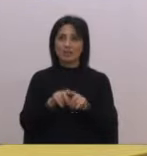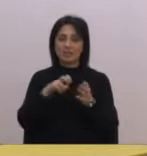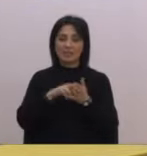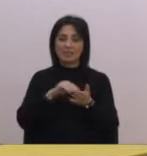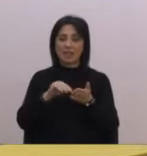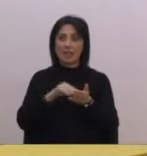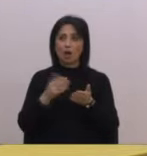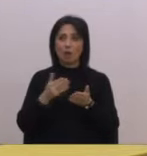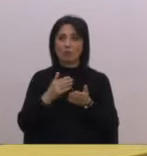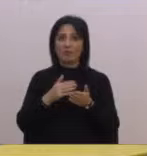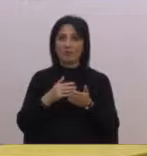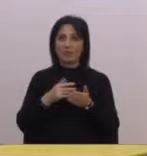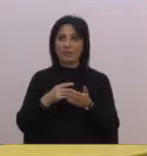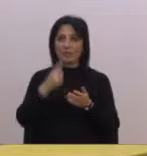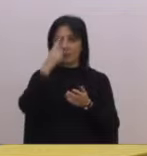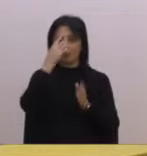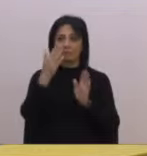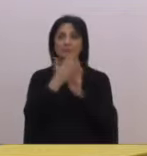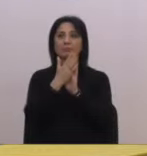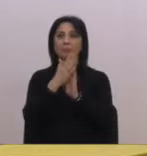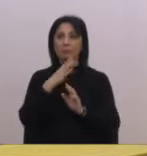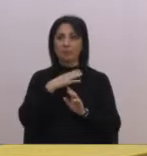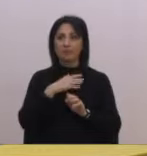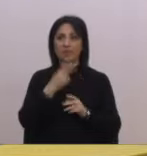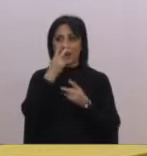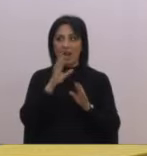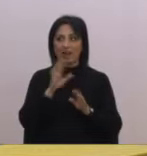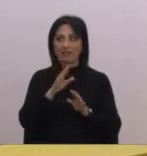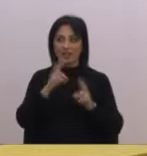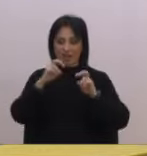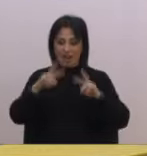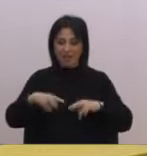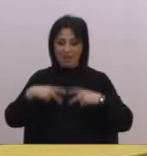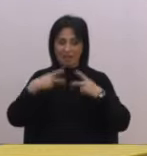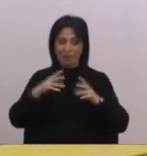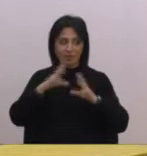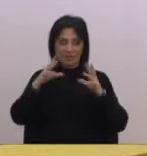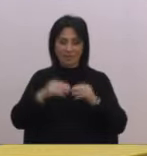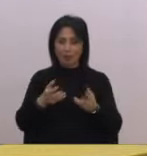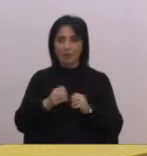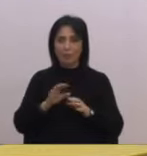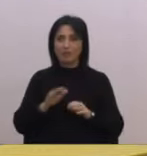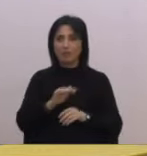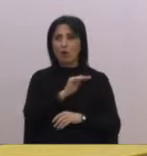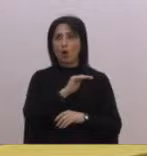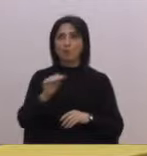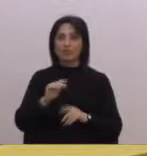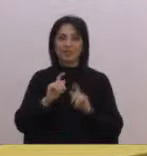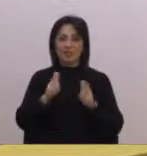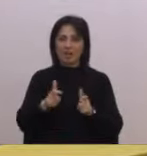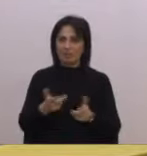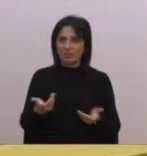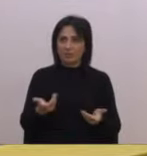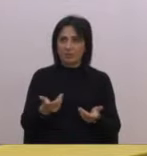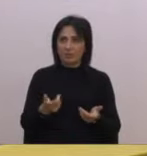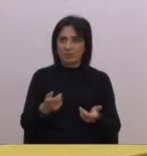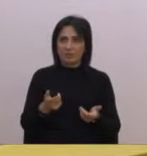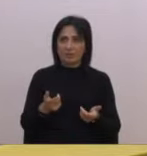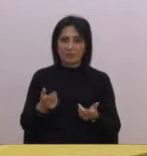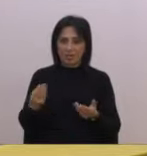რომელთაც თავზე დამადგნენ, რომელიც არ გვინახავს და გადავამოწმეთ და საერთოდ არ მიგვიღია ოფიციალური თუ არაოფიციალური არხებით, ანუ